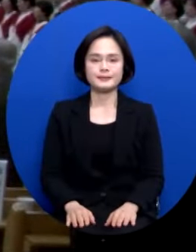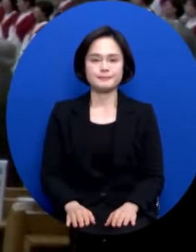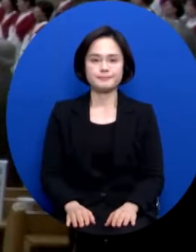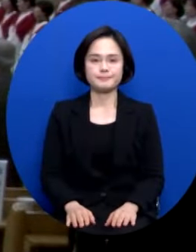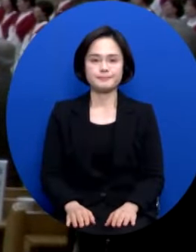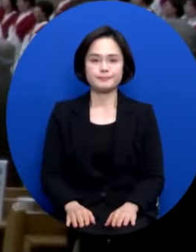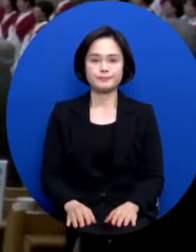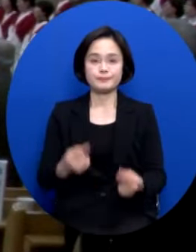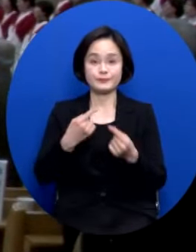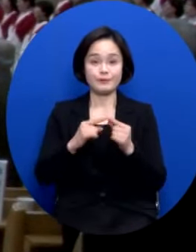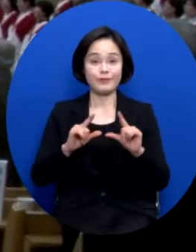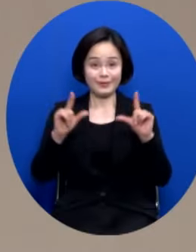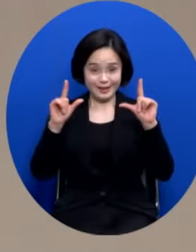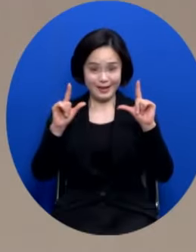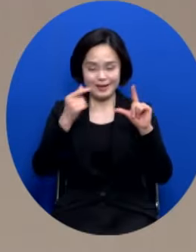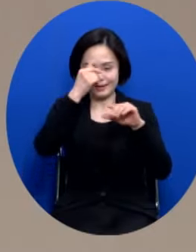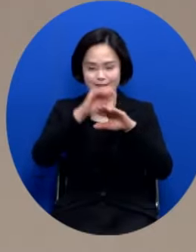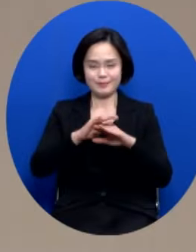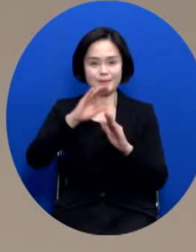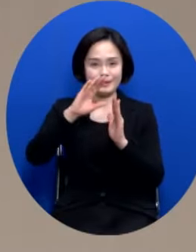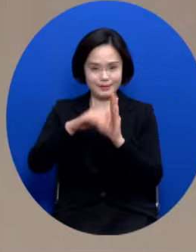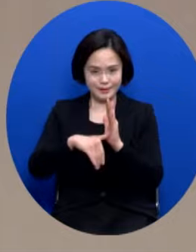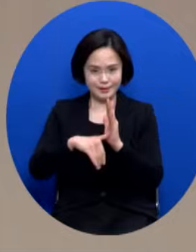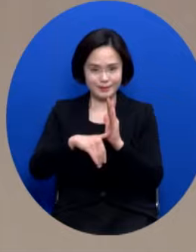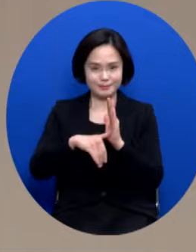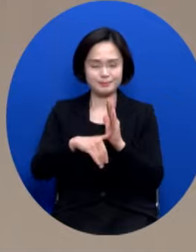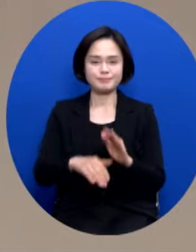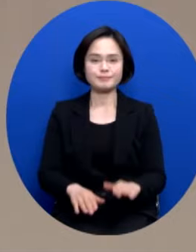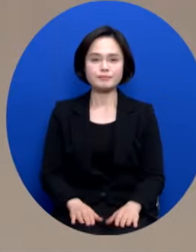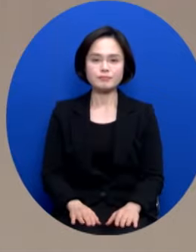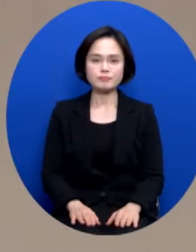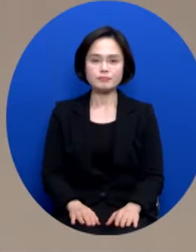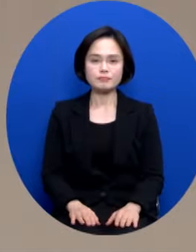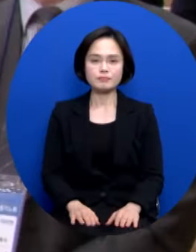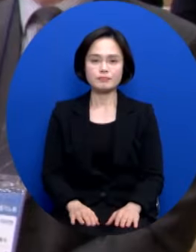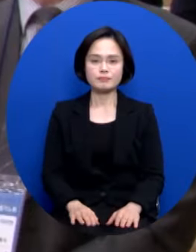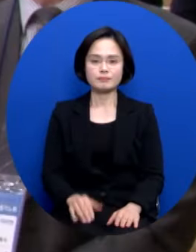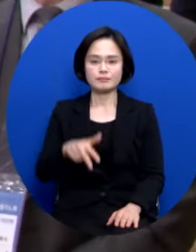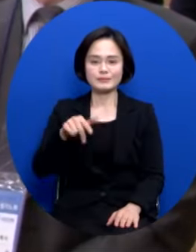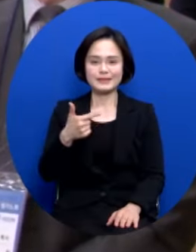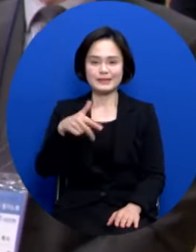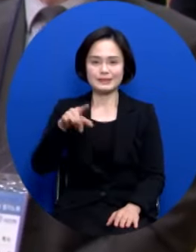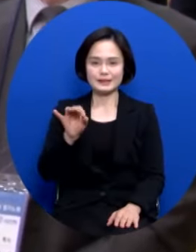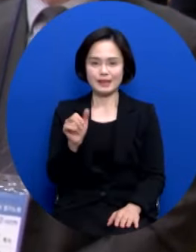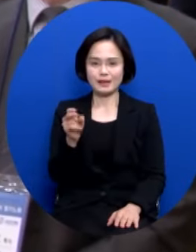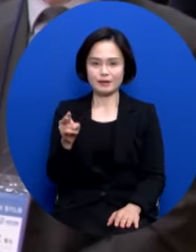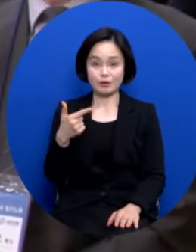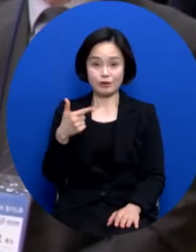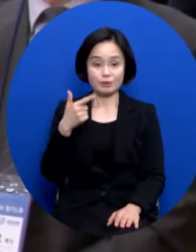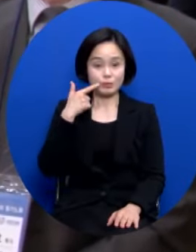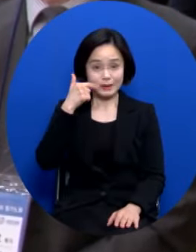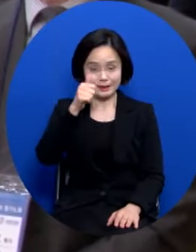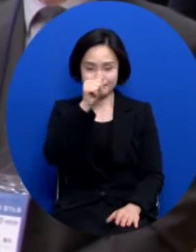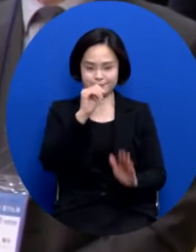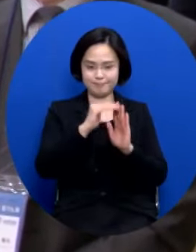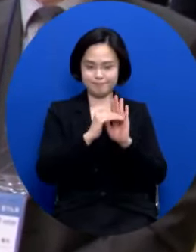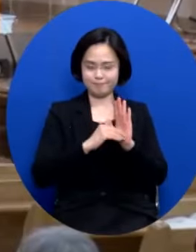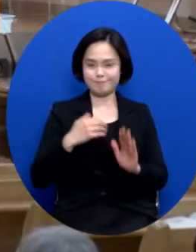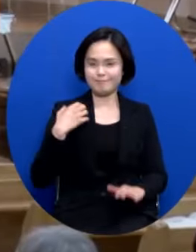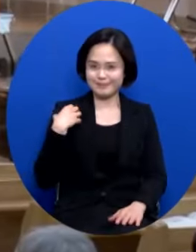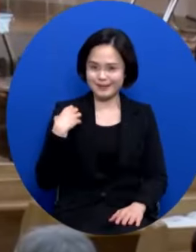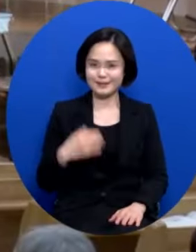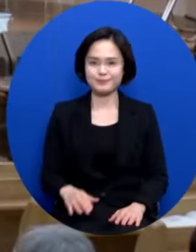첫날 열린 정기회 개회 예배는 부노회장 상주평화교회 진장현 목사의 인도로 진행됐으며